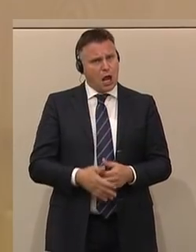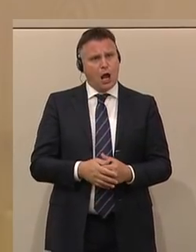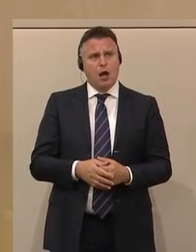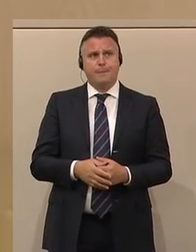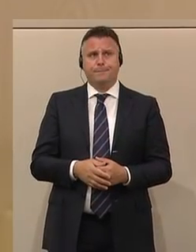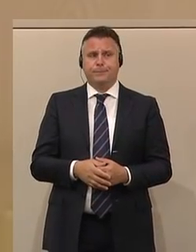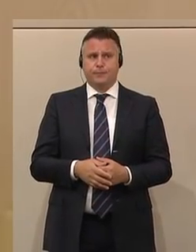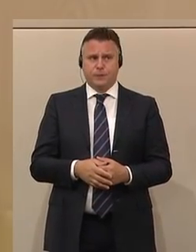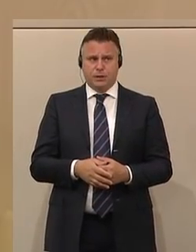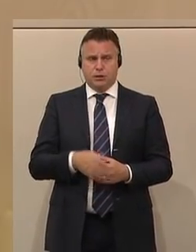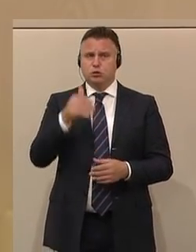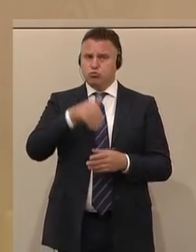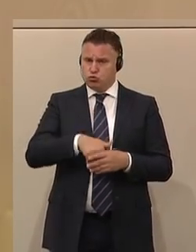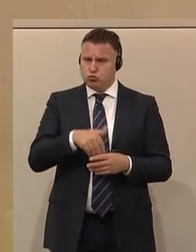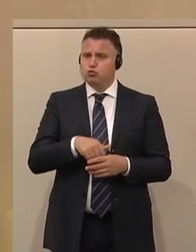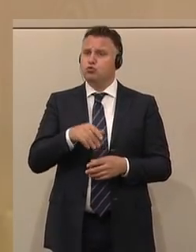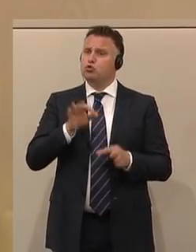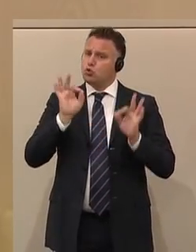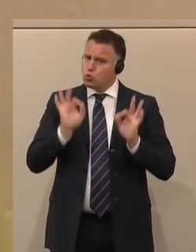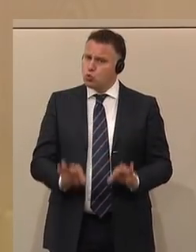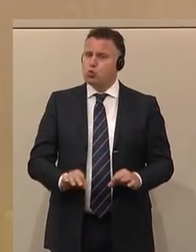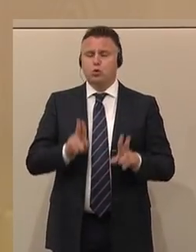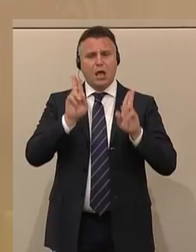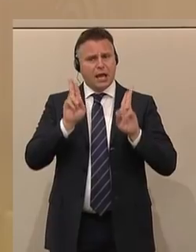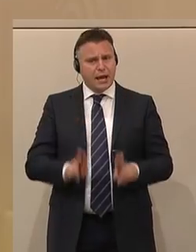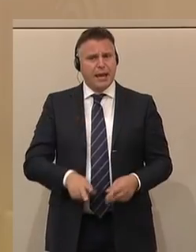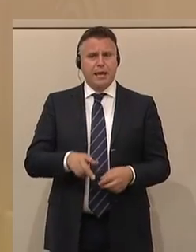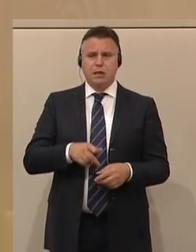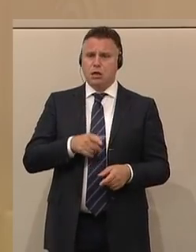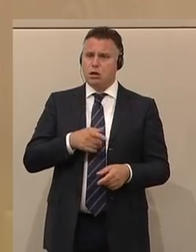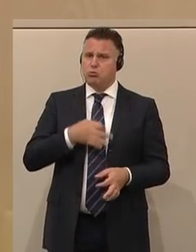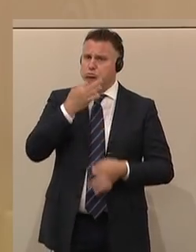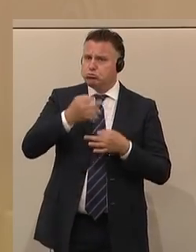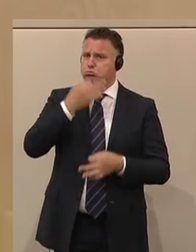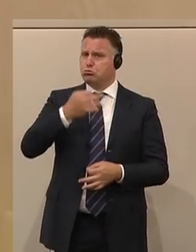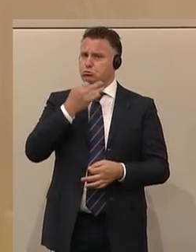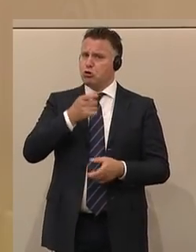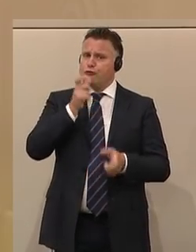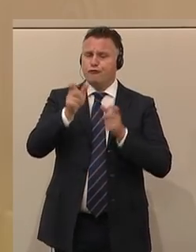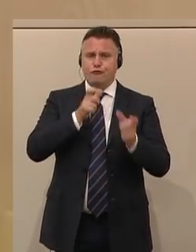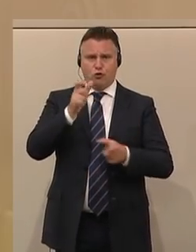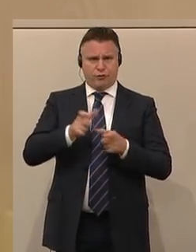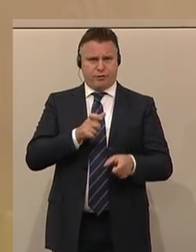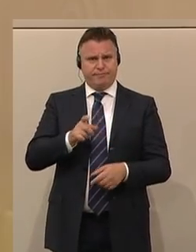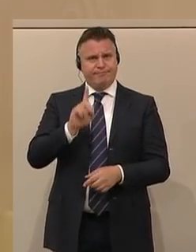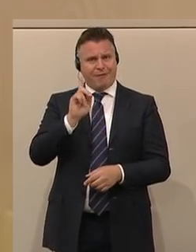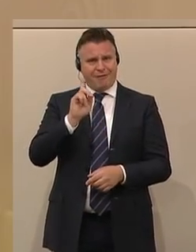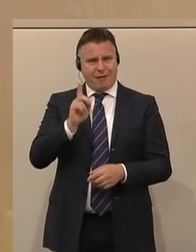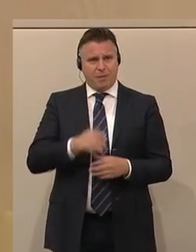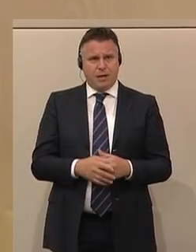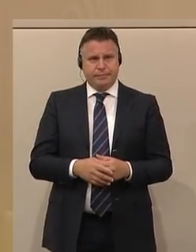das sind wohlgesetzte, wohlgewählte Worte. Und dann ergibt sich aber eine